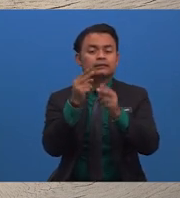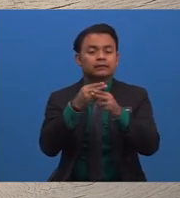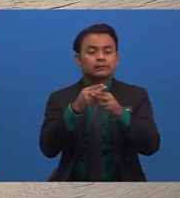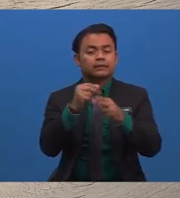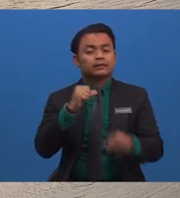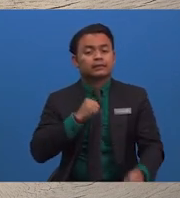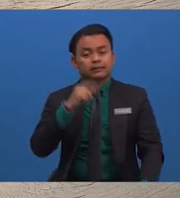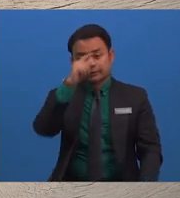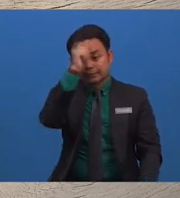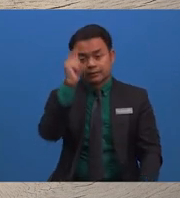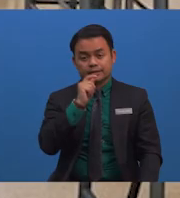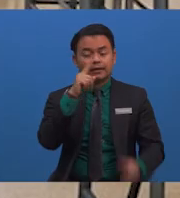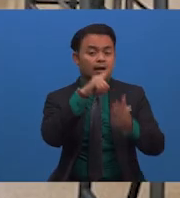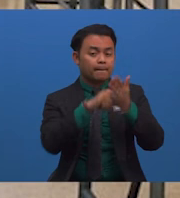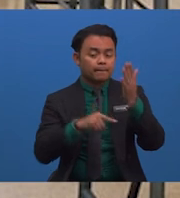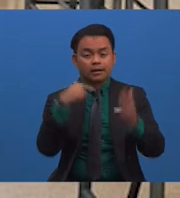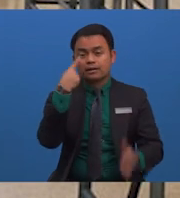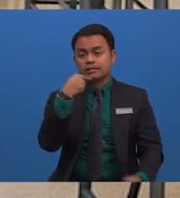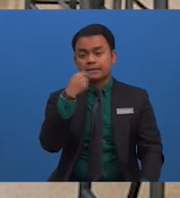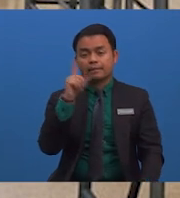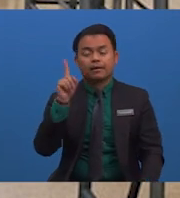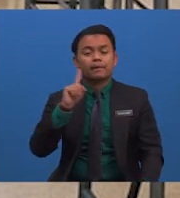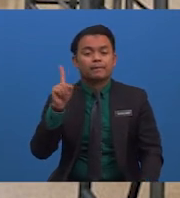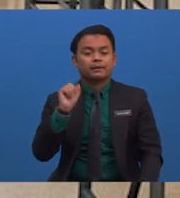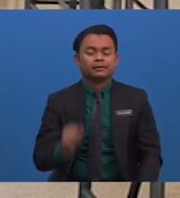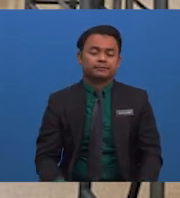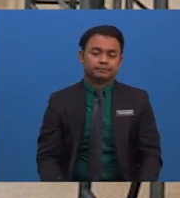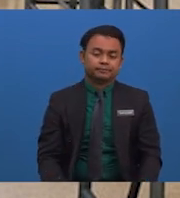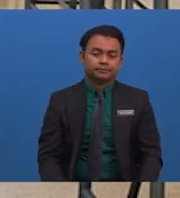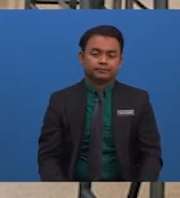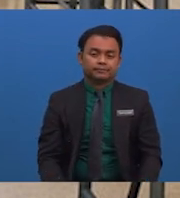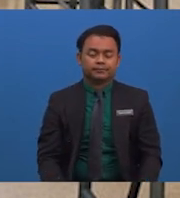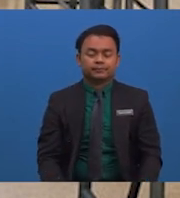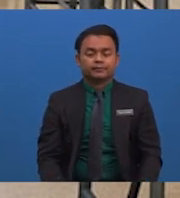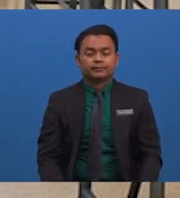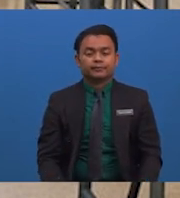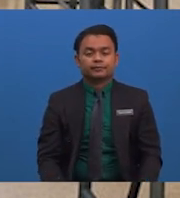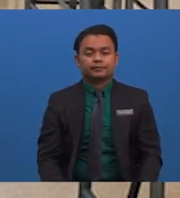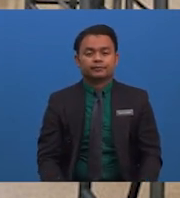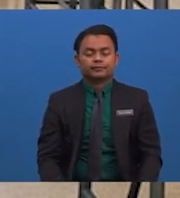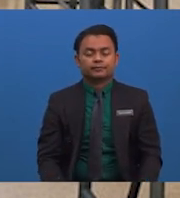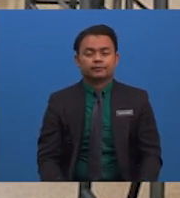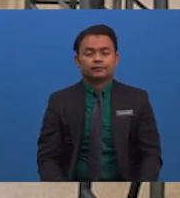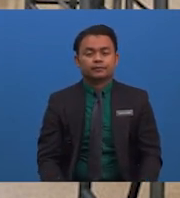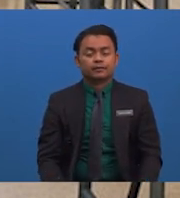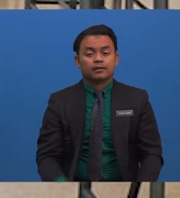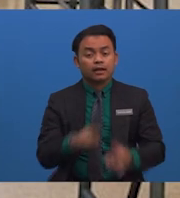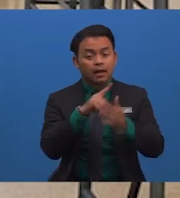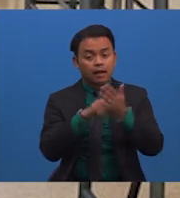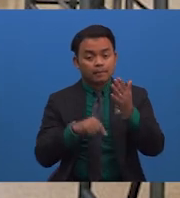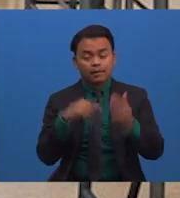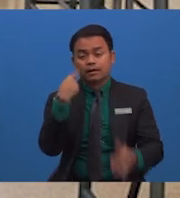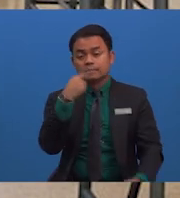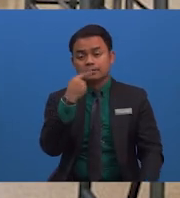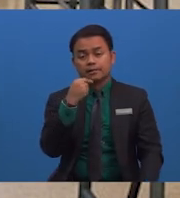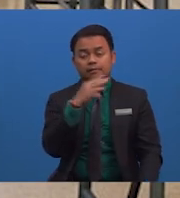siapa dan mana. Kata ganti nama diri tanya merupakan perkataan apa, siapa